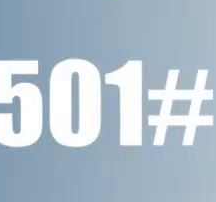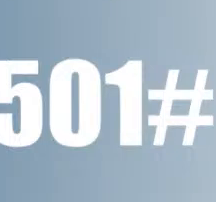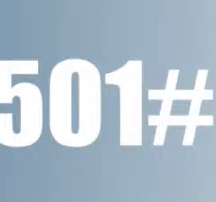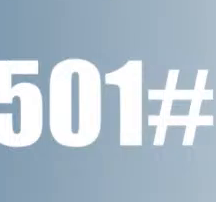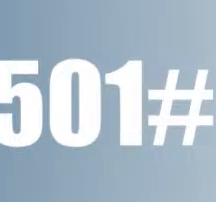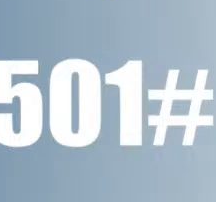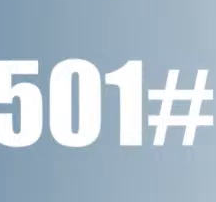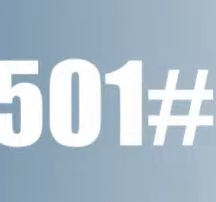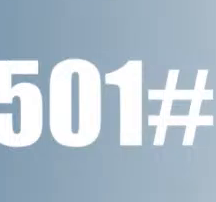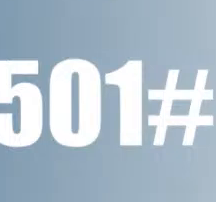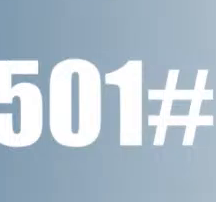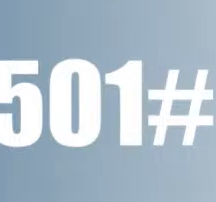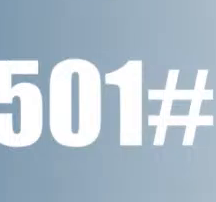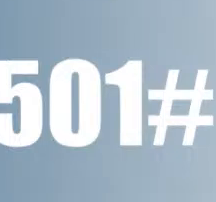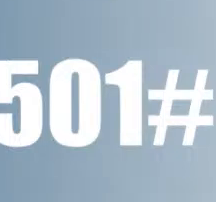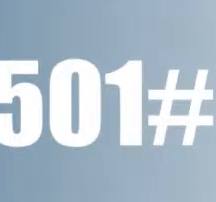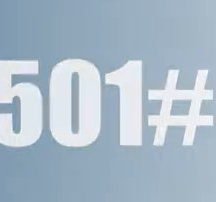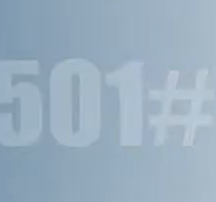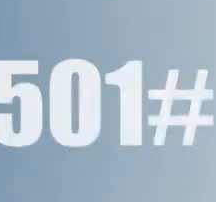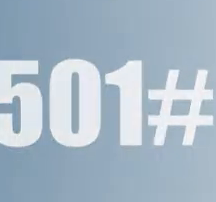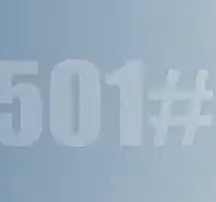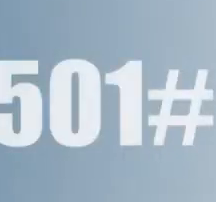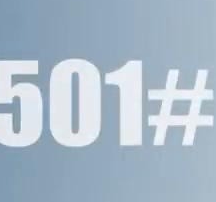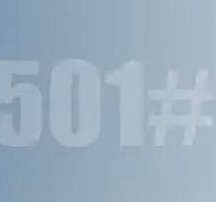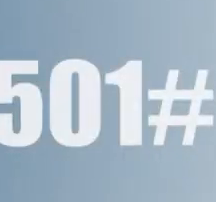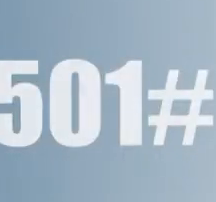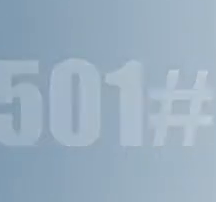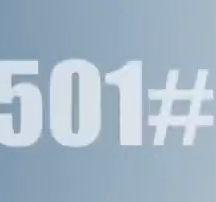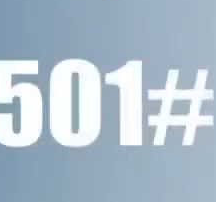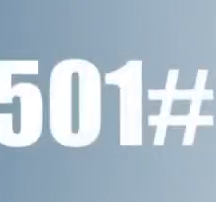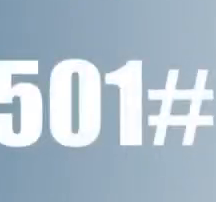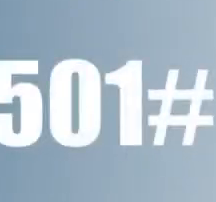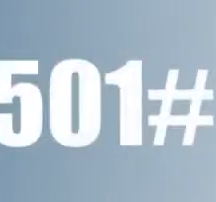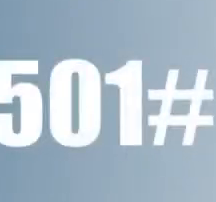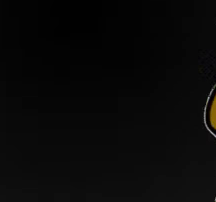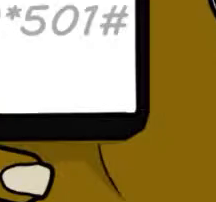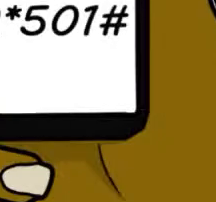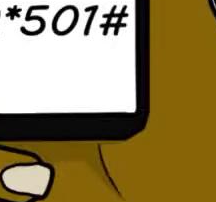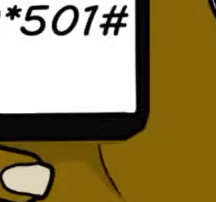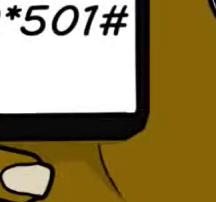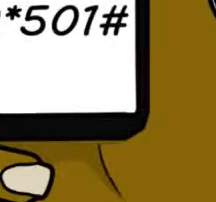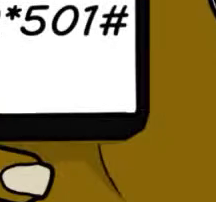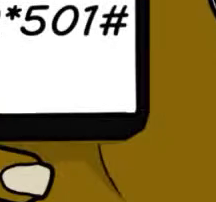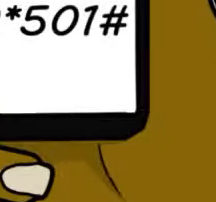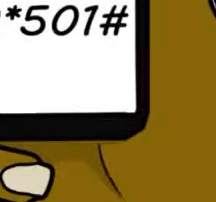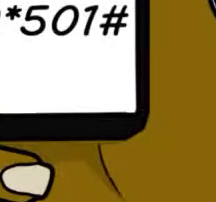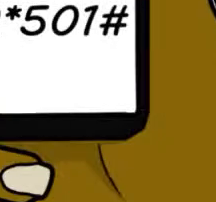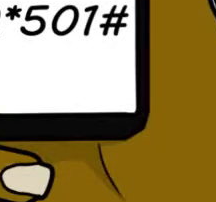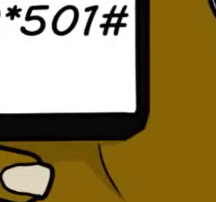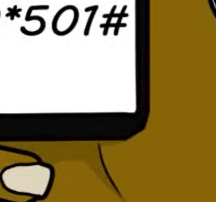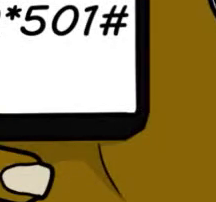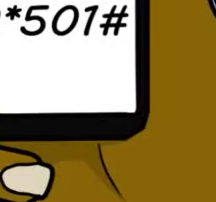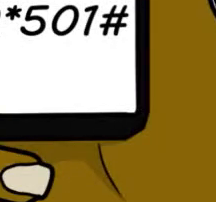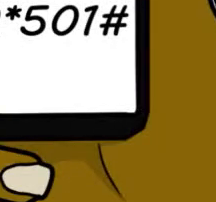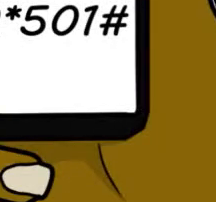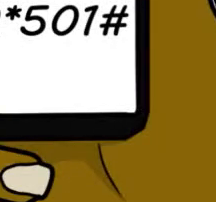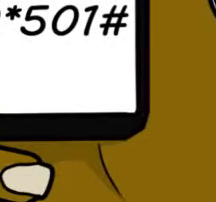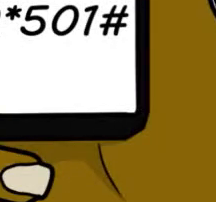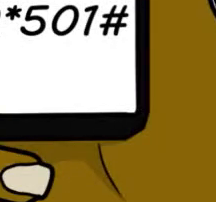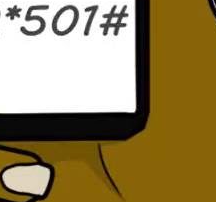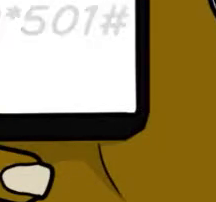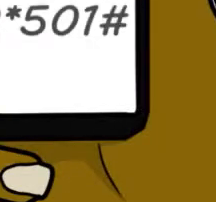Mungu, sifanikiwi. Naishi kama lofa mlala hoi. Kabuela wa madongo kupata msubiri Mungu kama sikiza